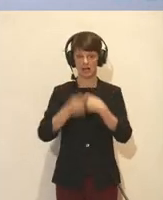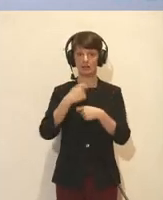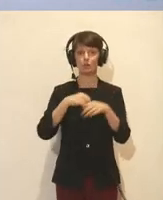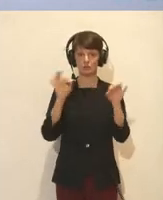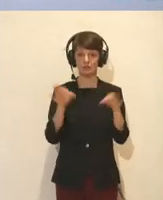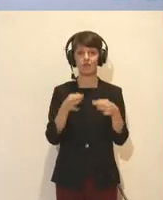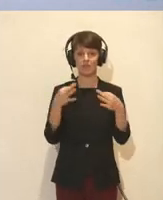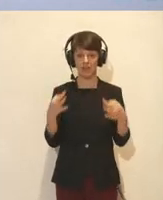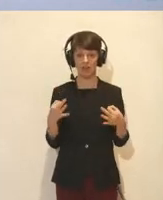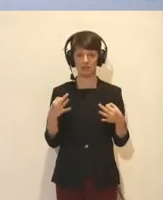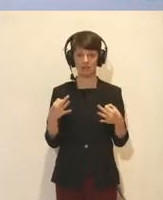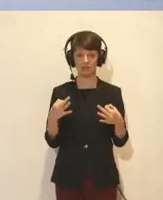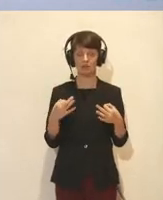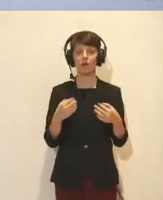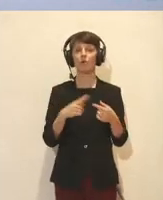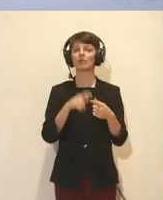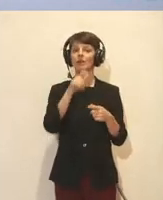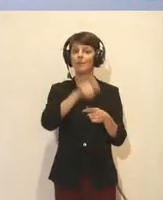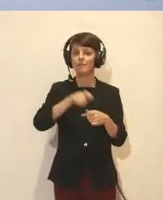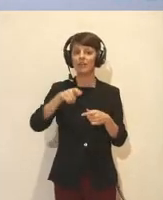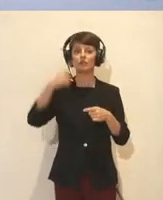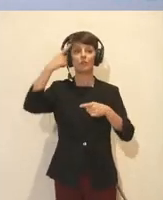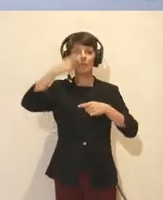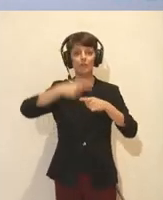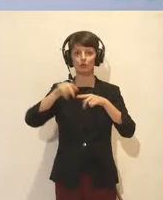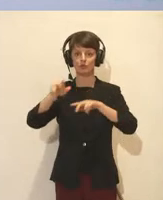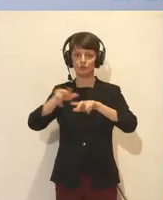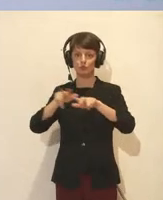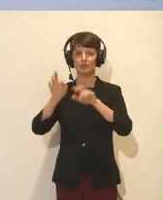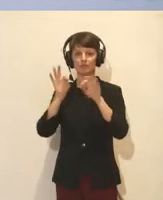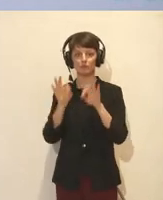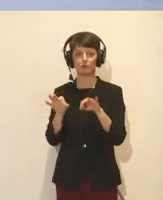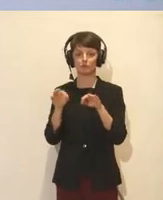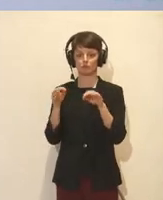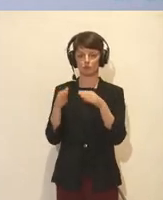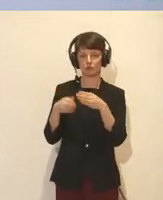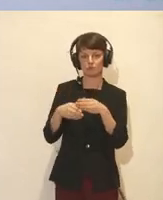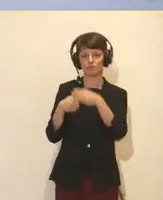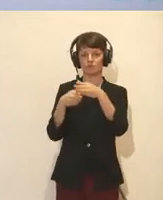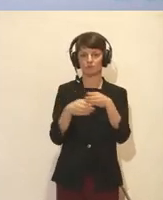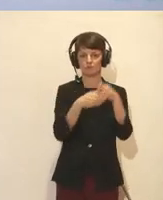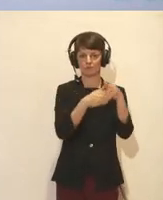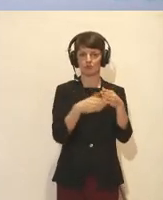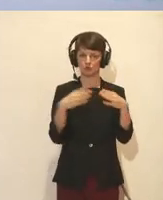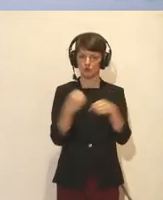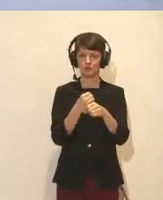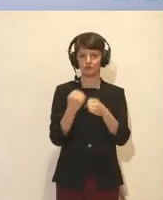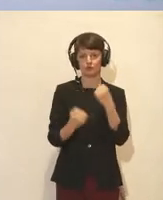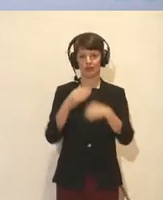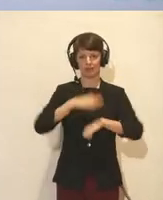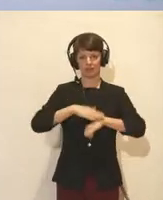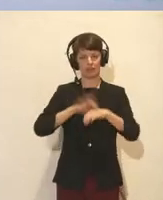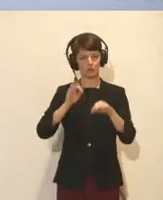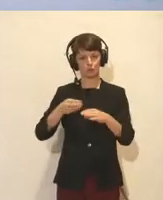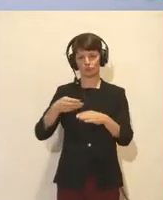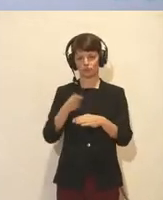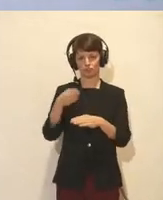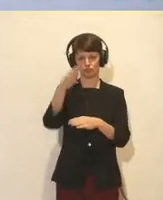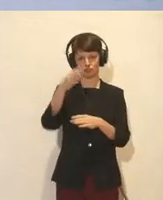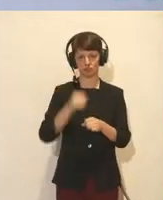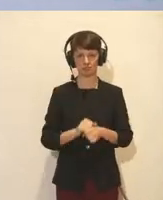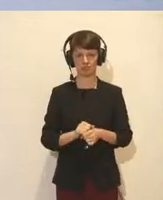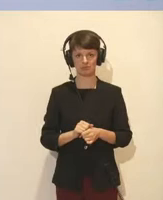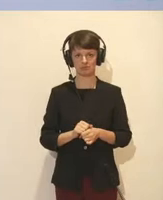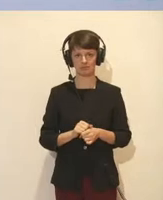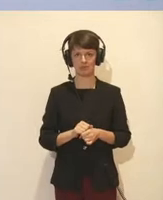die menschen aber auch unsere wirtschaft halbwegs gut durch diese schwierige zeit bringt dabei haben wir aber